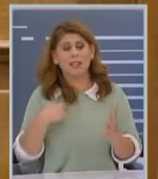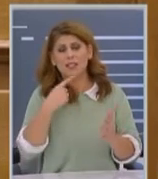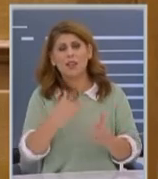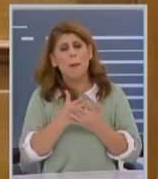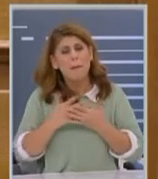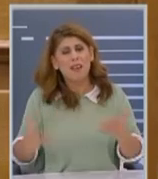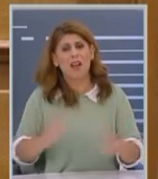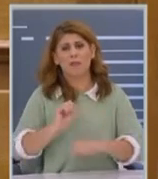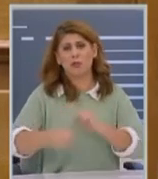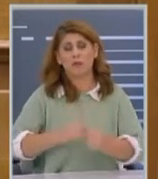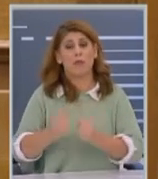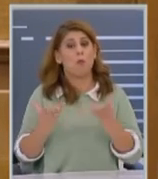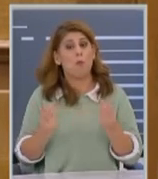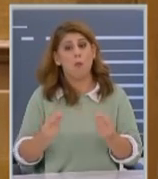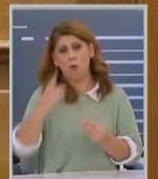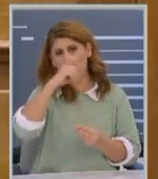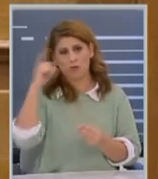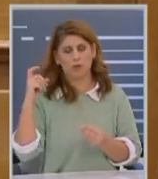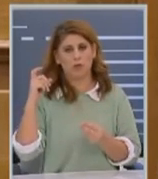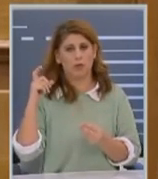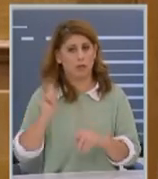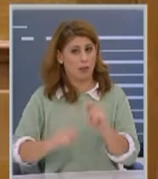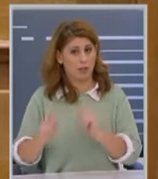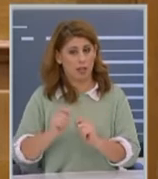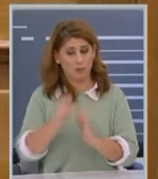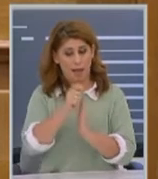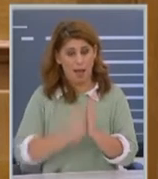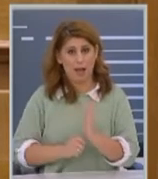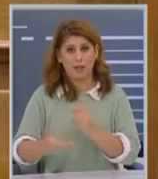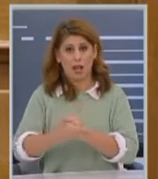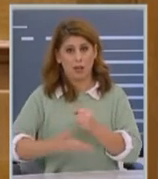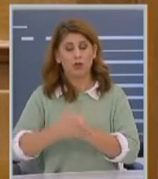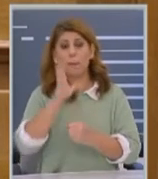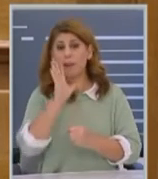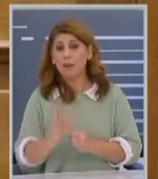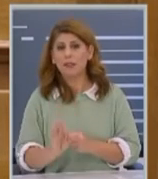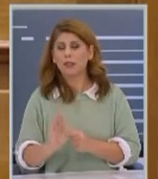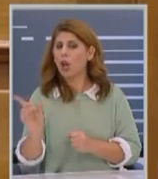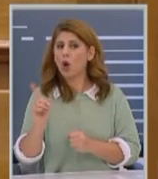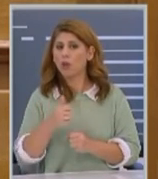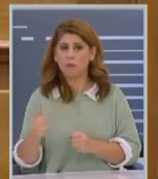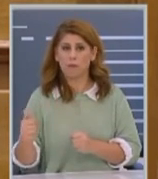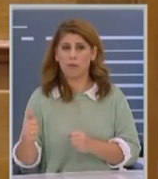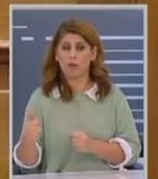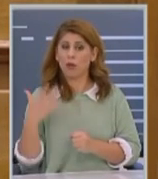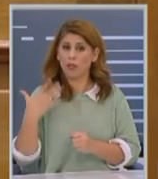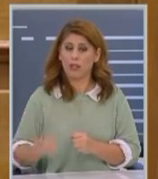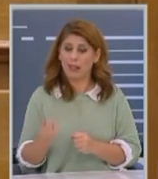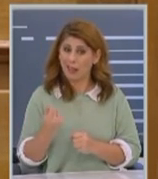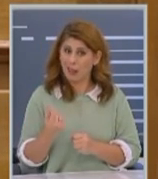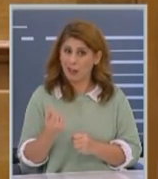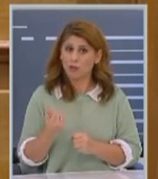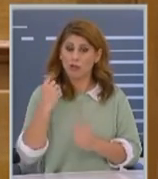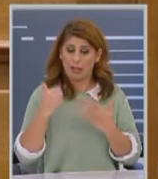με μεγάλη προσπάθεια, με πολλές δυσκολίες να θεσμοθετήσουμε την κάρτα του αγρότη, όπου πραγματικά όχι μόνο θα αποκτήσει ρευστότητα για